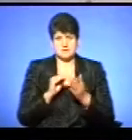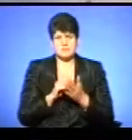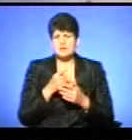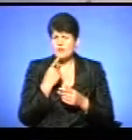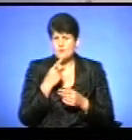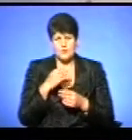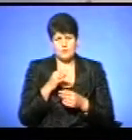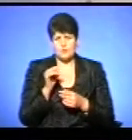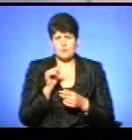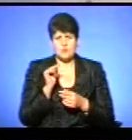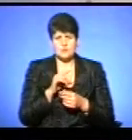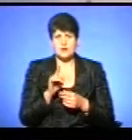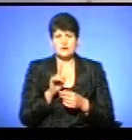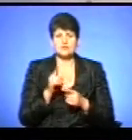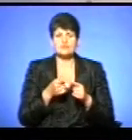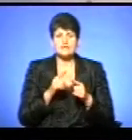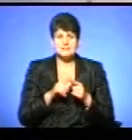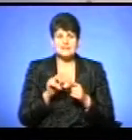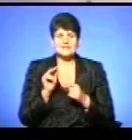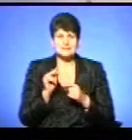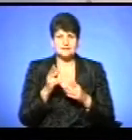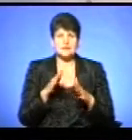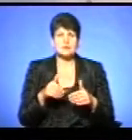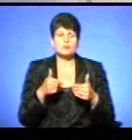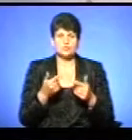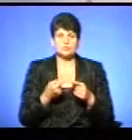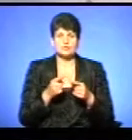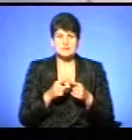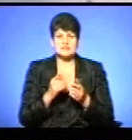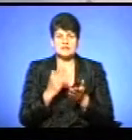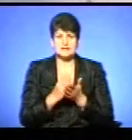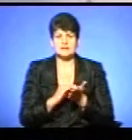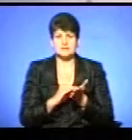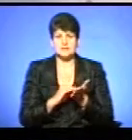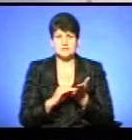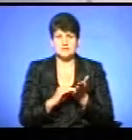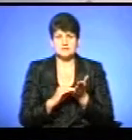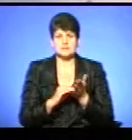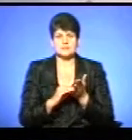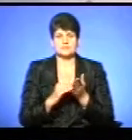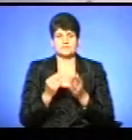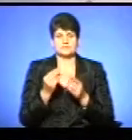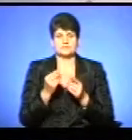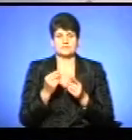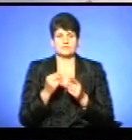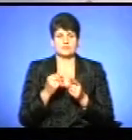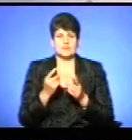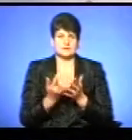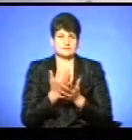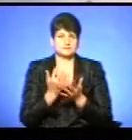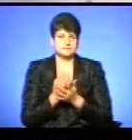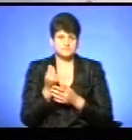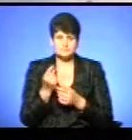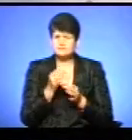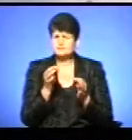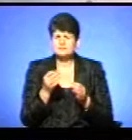що в цих цифрах, які ми пропонуємо, це є закладена інвестиційна складова чи ще щось.